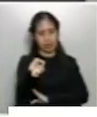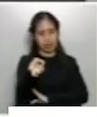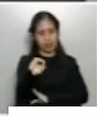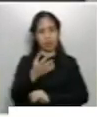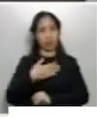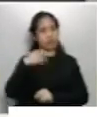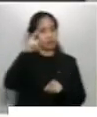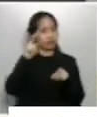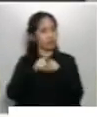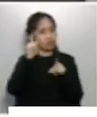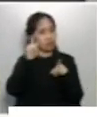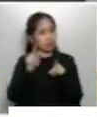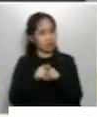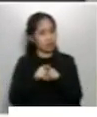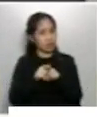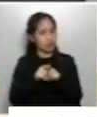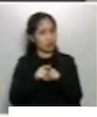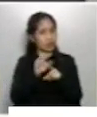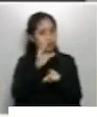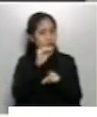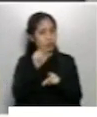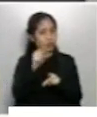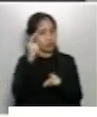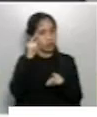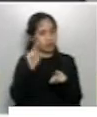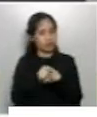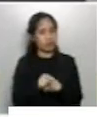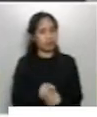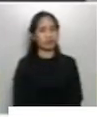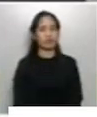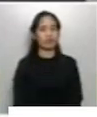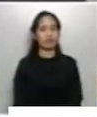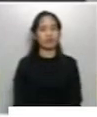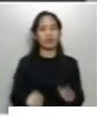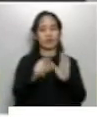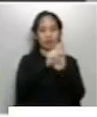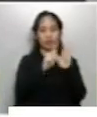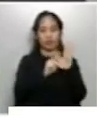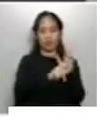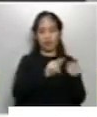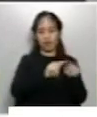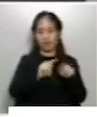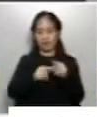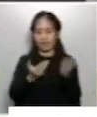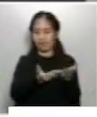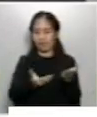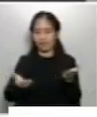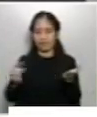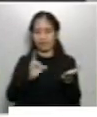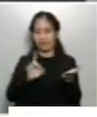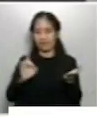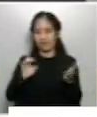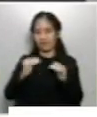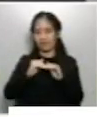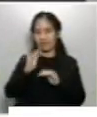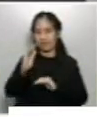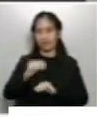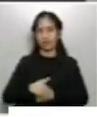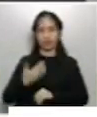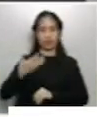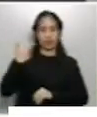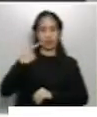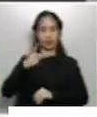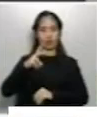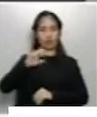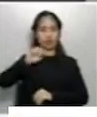ด้วยนะที่พูดนี่ท่านประธานผมเห็นด้วยจริงๆกฎหมายหลายร้อยฉบับที่ตั้งสมัยรัฐบาลคสช.มาจน